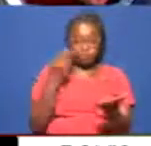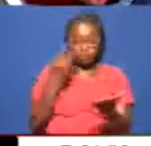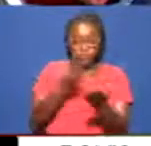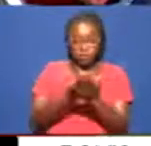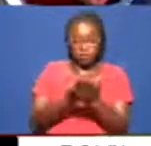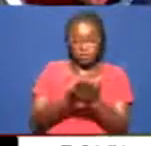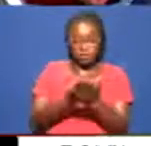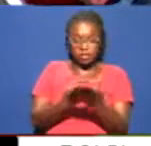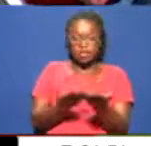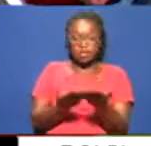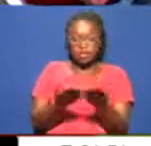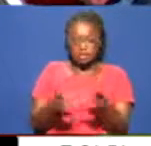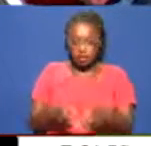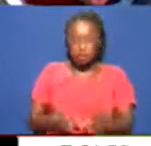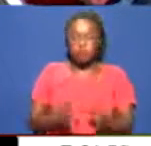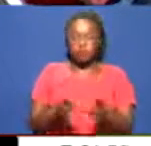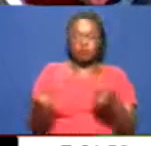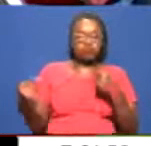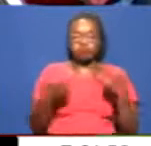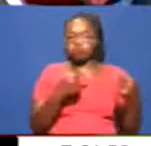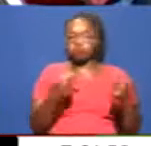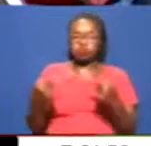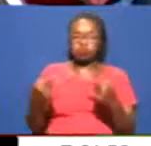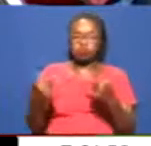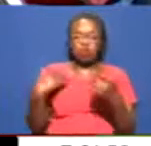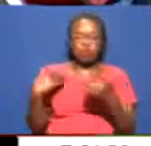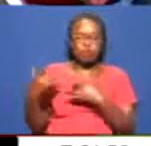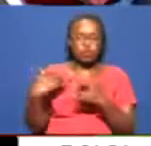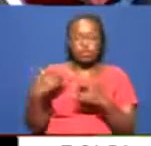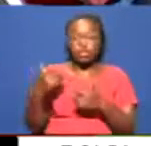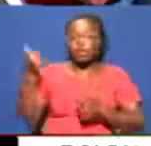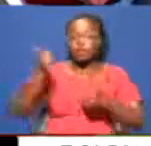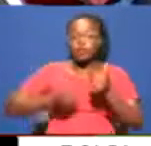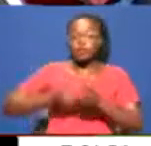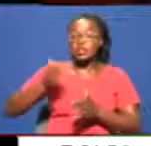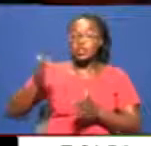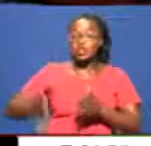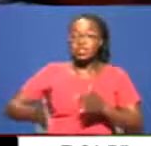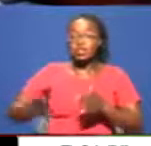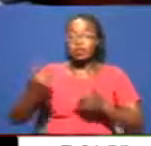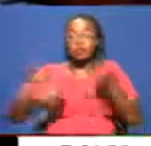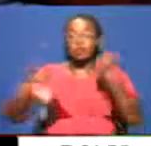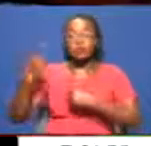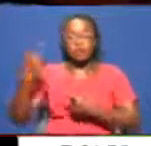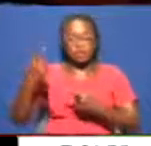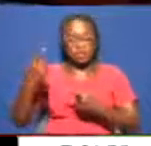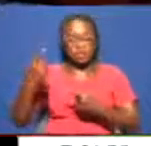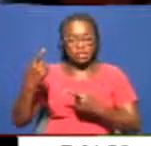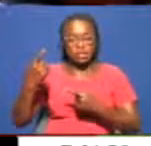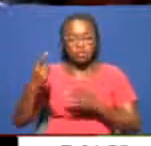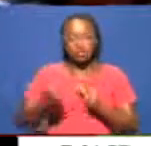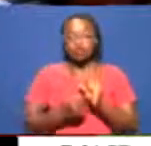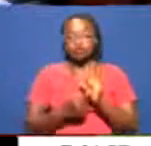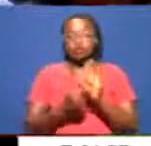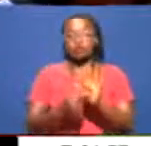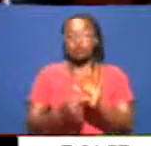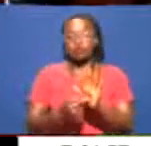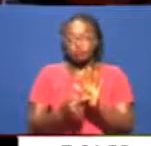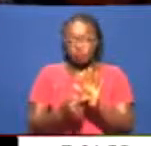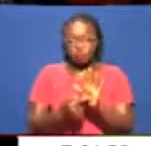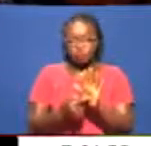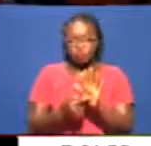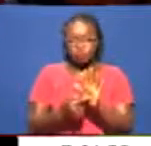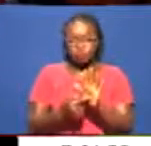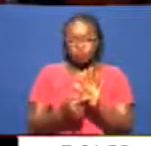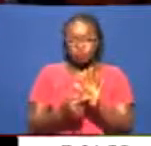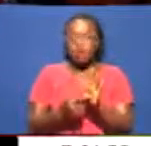ni njia ya vuta nikuvute kuhusiana ni upande gani utaweza kubeba kura nyingi, ili kubaini yale ile